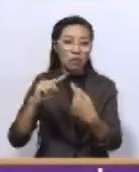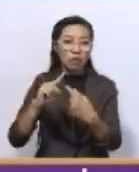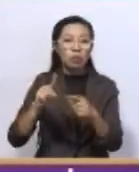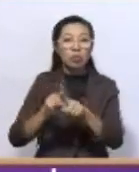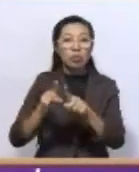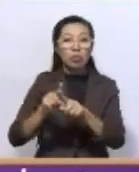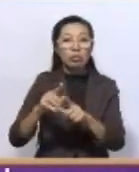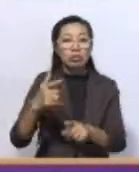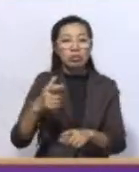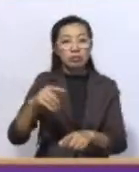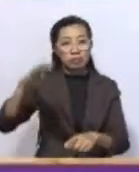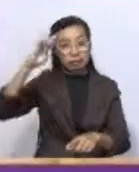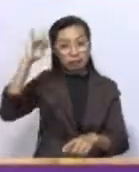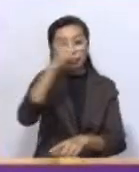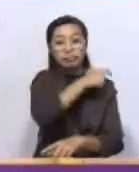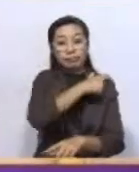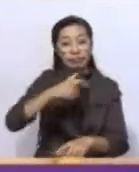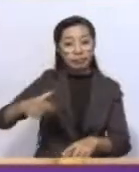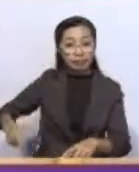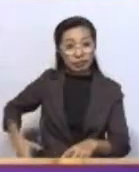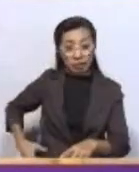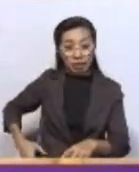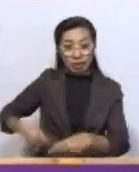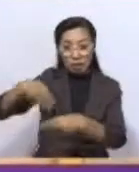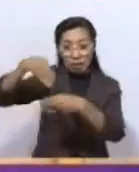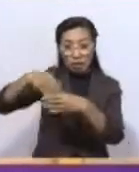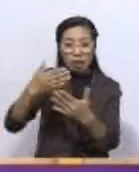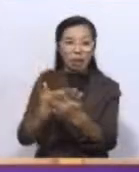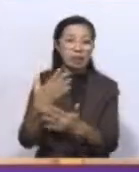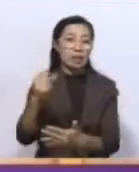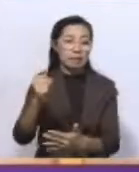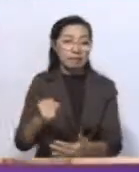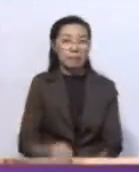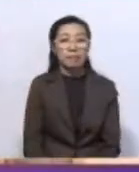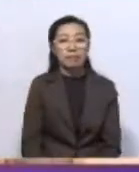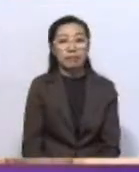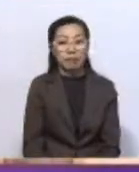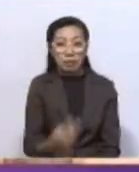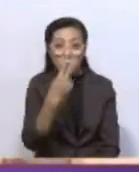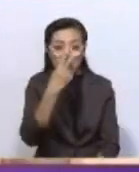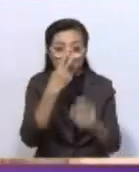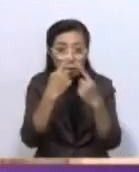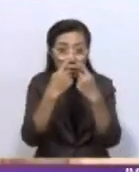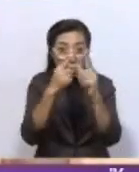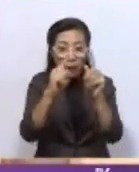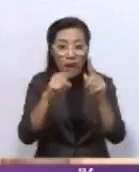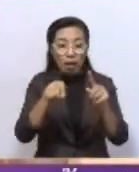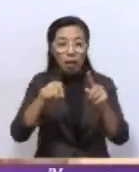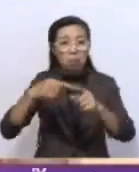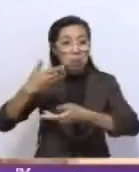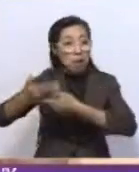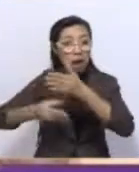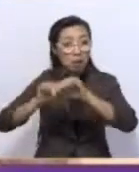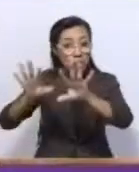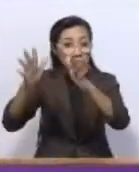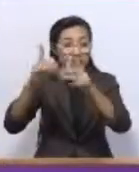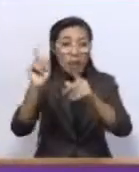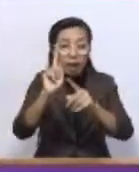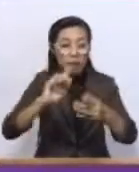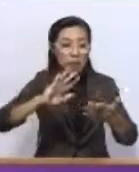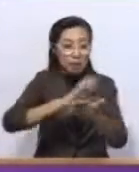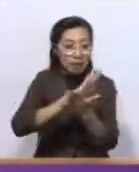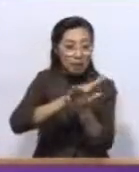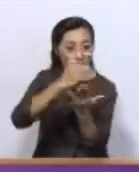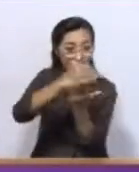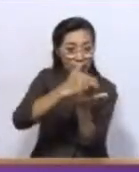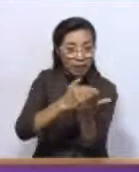รณ์บดินทรเทพยวรางกูรในราคาแพ็คละ10บาทและที่ดูแปลกตาไม่มีการจำหน่ายทั่วไปคือกระดาษเขียนจดหมาย